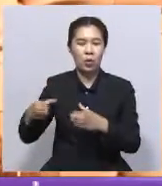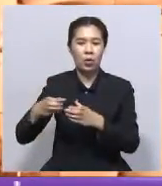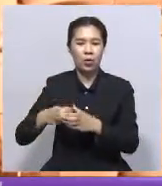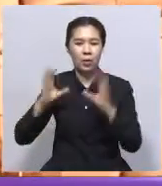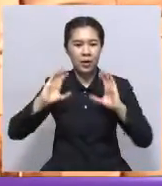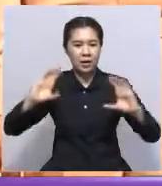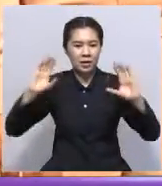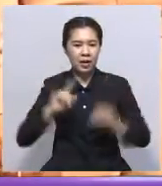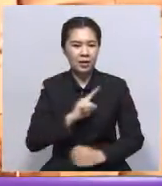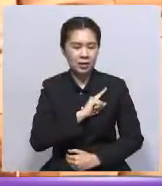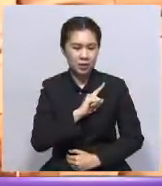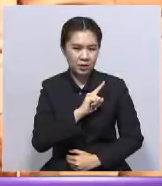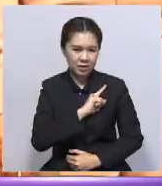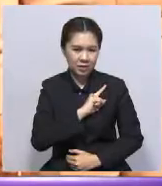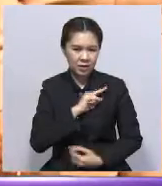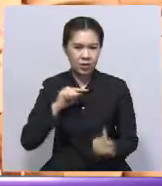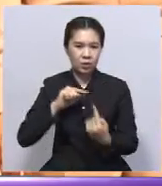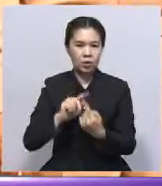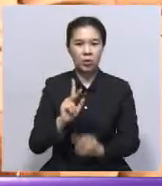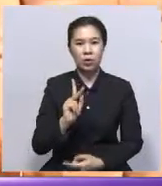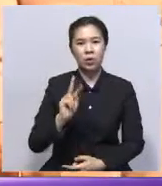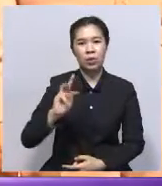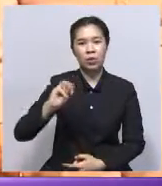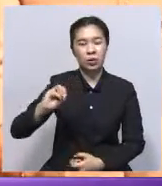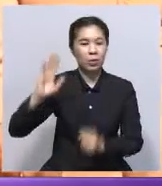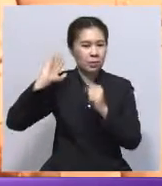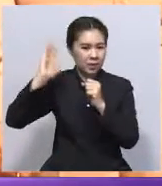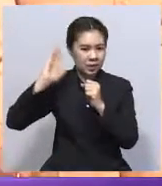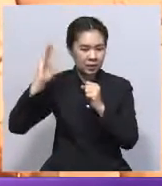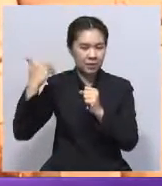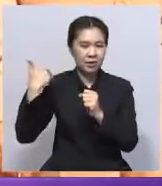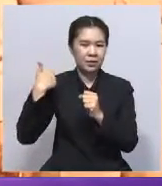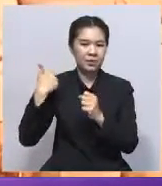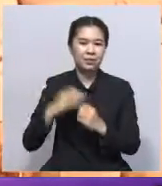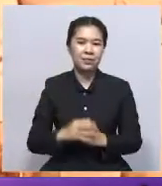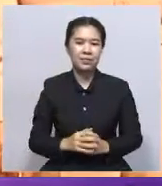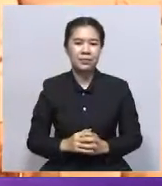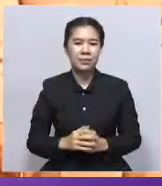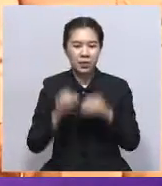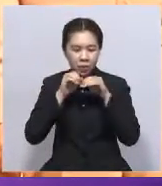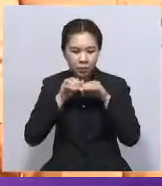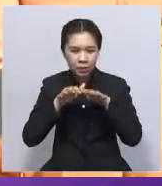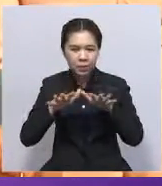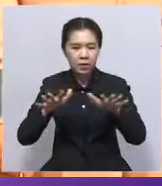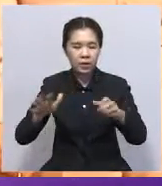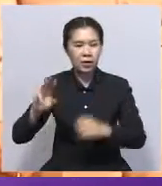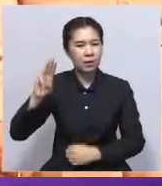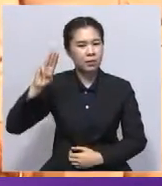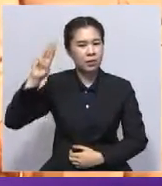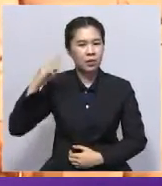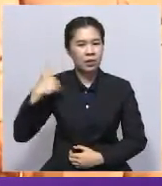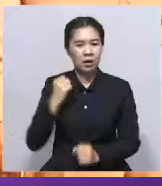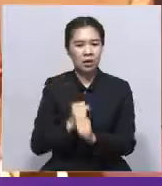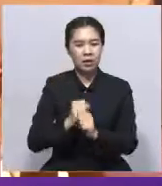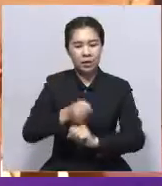ราชการเจ้าหน้าที่และลูกจ้างกรมประชาสัมพันธ์ทั้งส่วนกลางและส่วนภูมิภาคประกาศเจตจำนงสุจริตใน